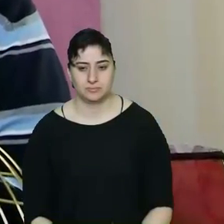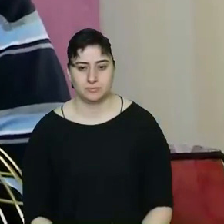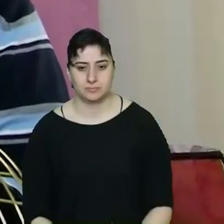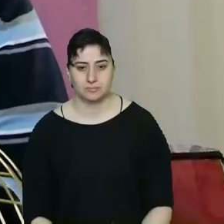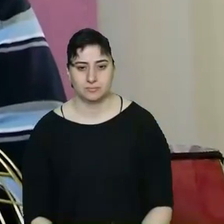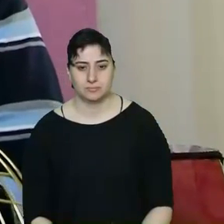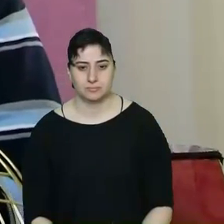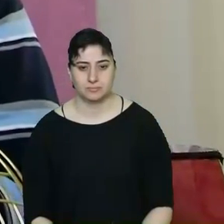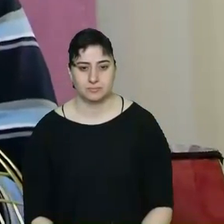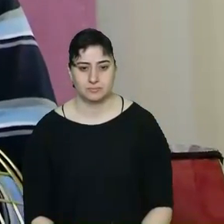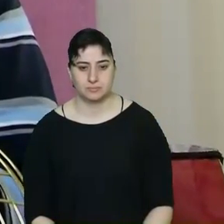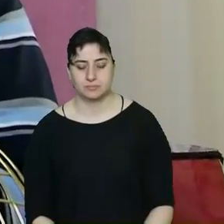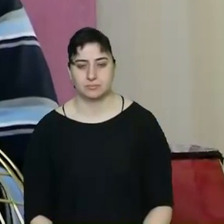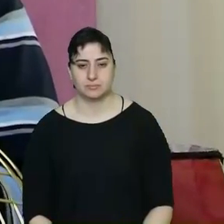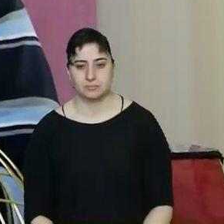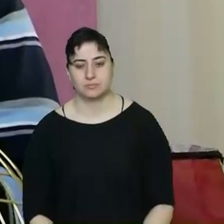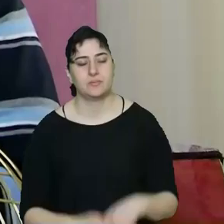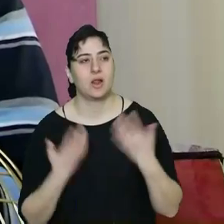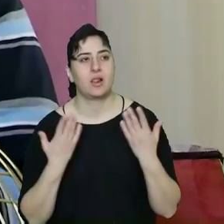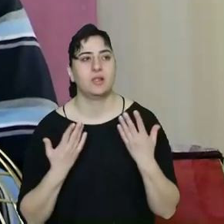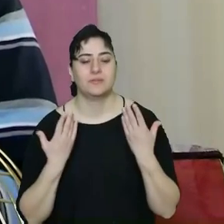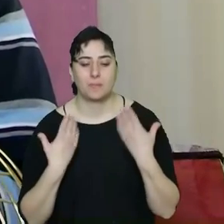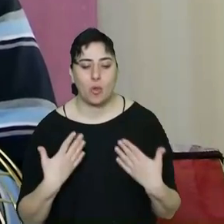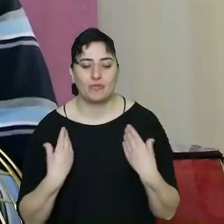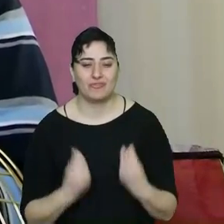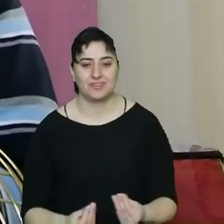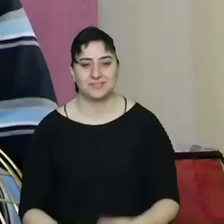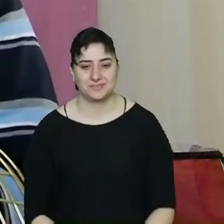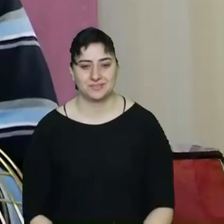yalayıp hevesle paralarını saydı. Allah bereket versin.